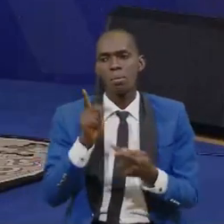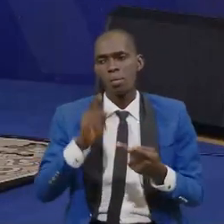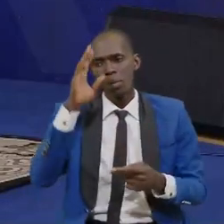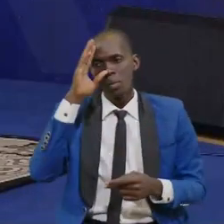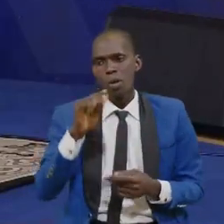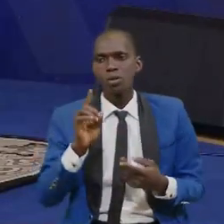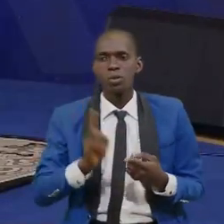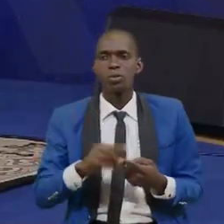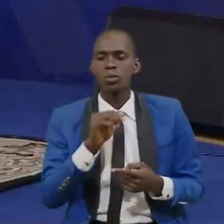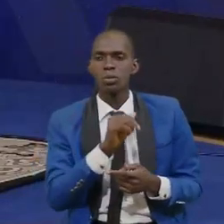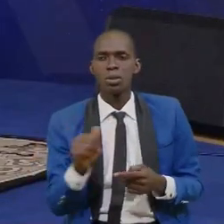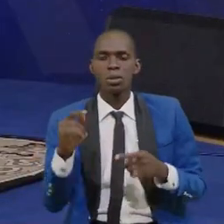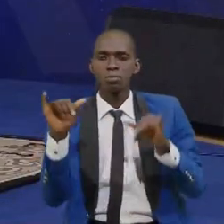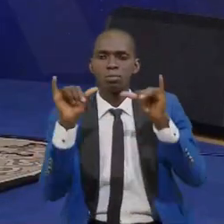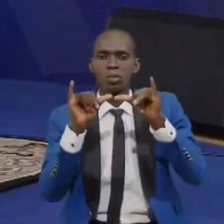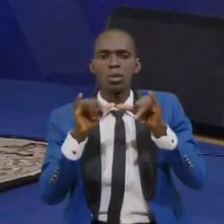tous parvenir à l'unité de la foi